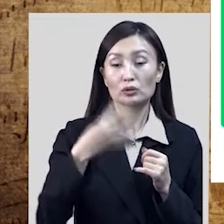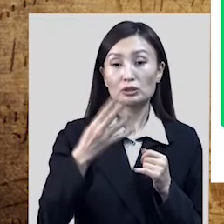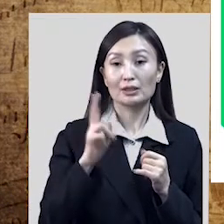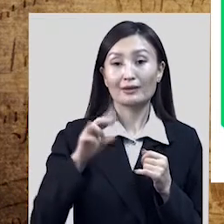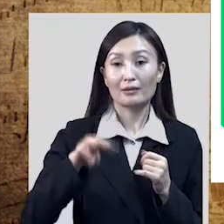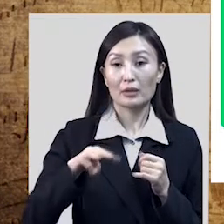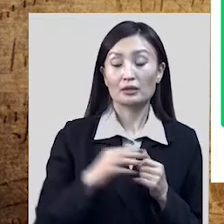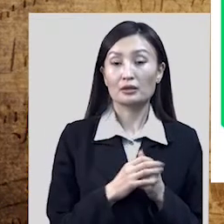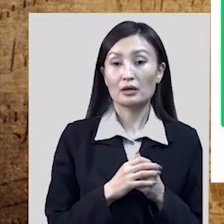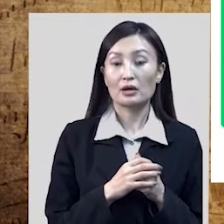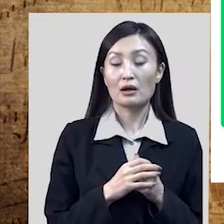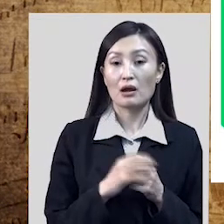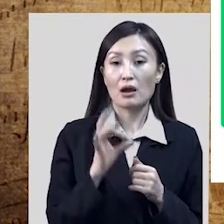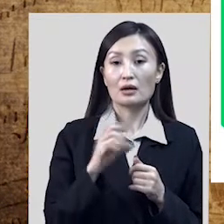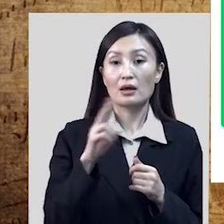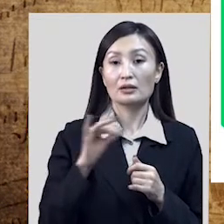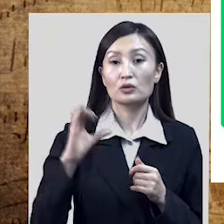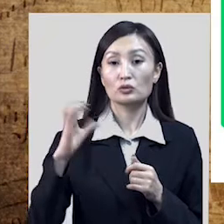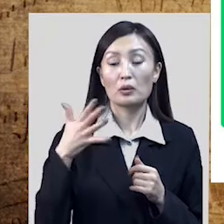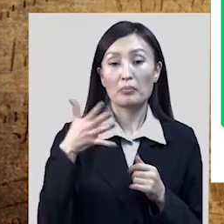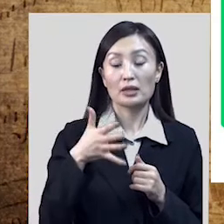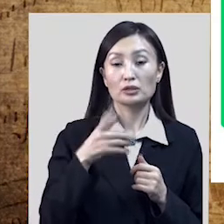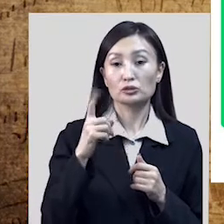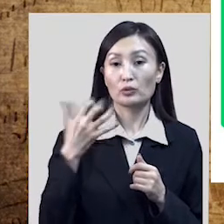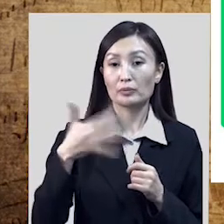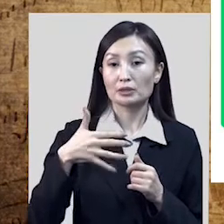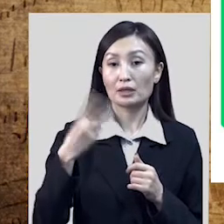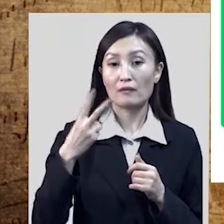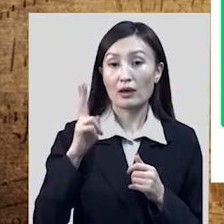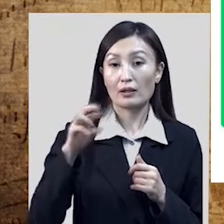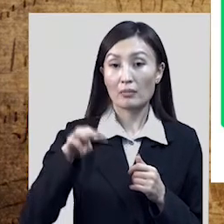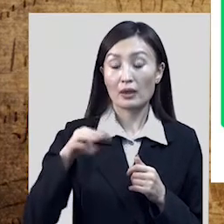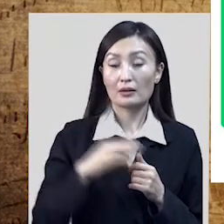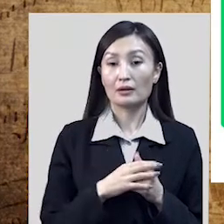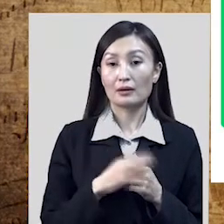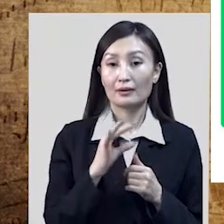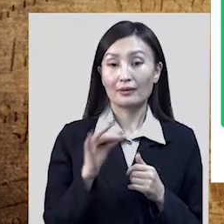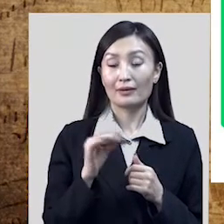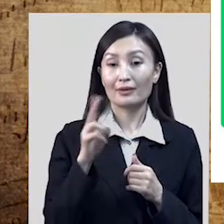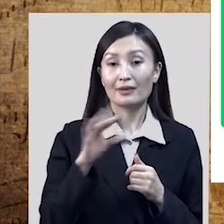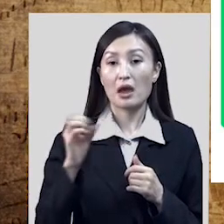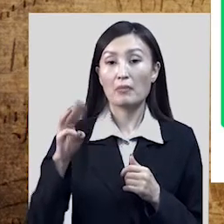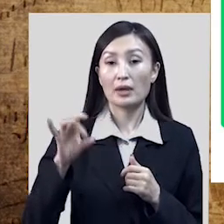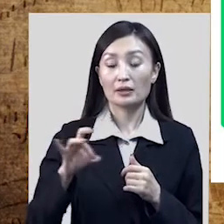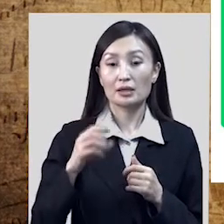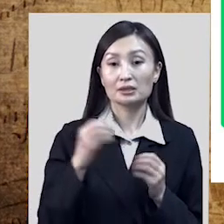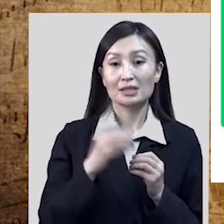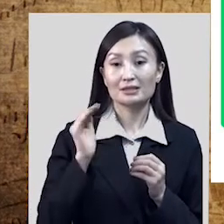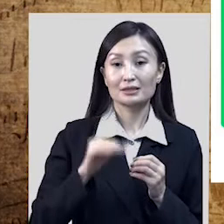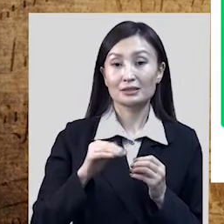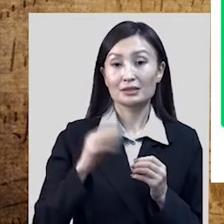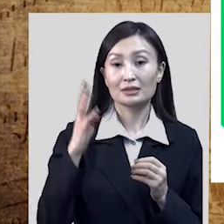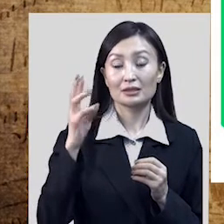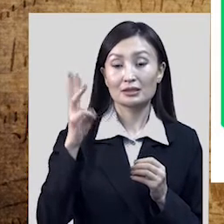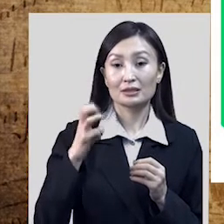километра радиус как 5150 два километра и диаметр как 10 тысяч